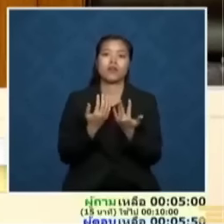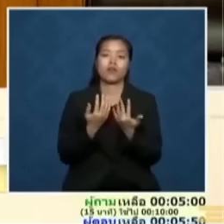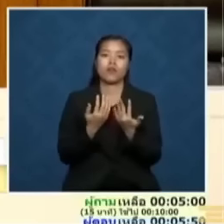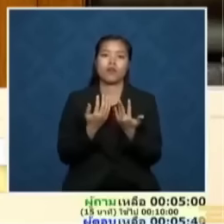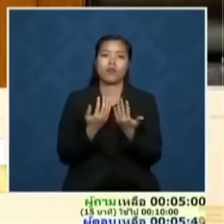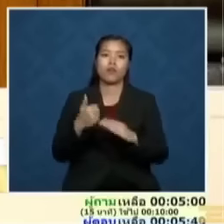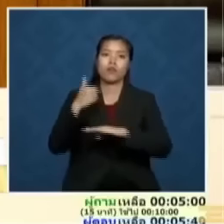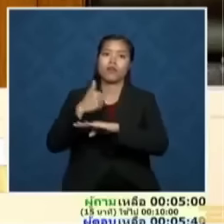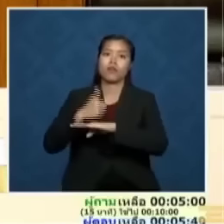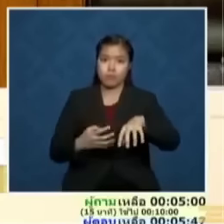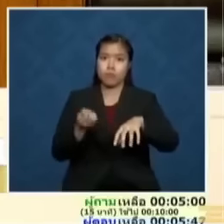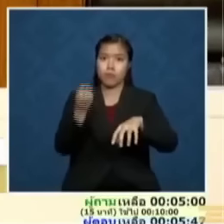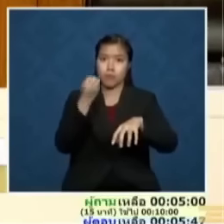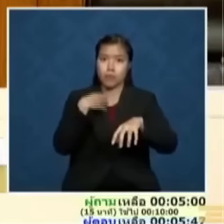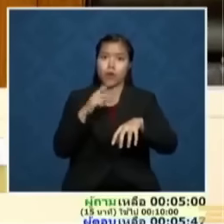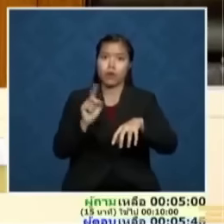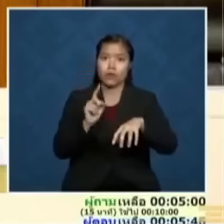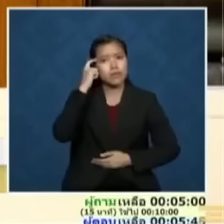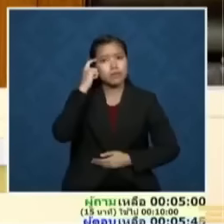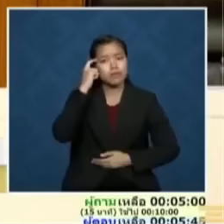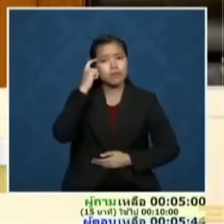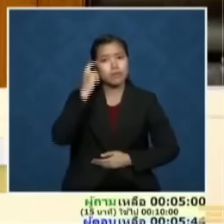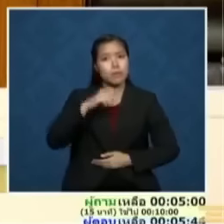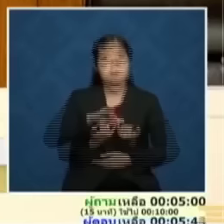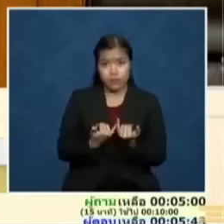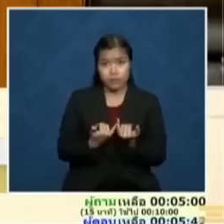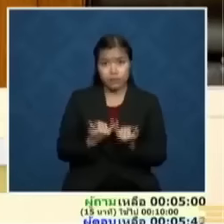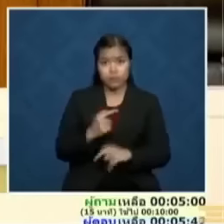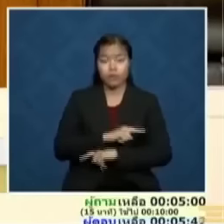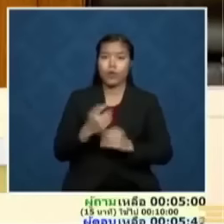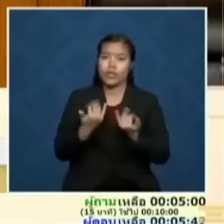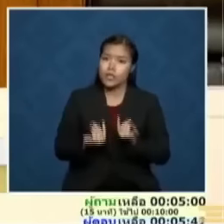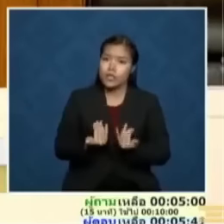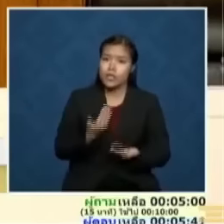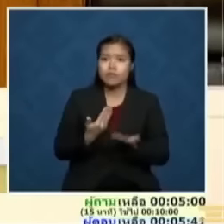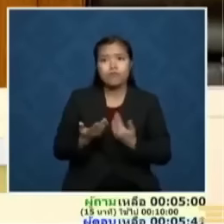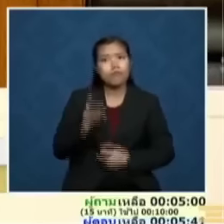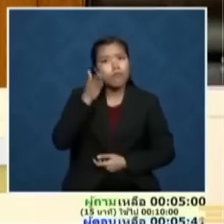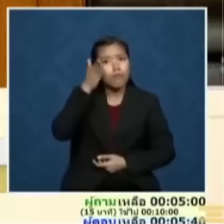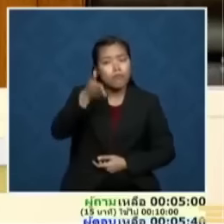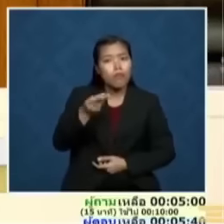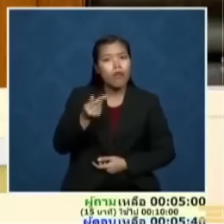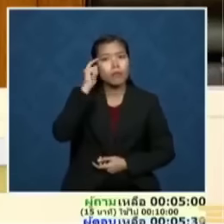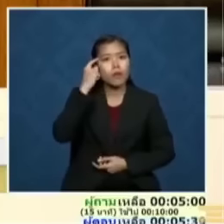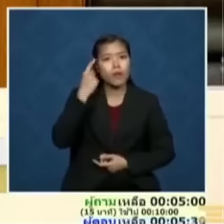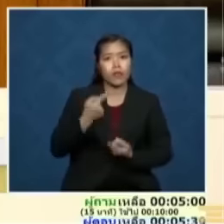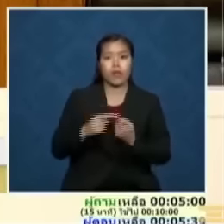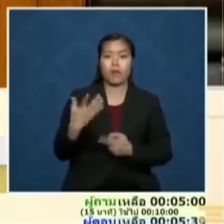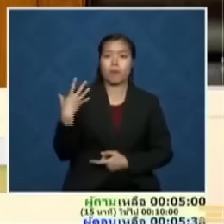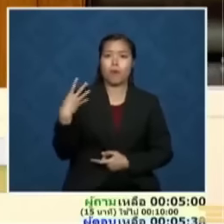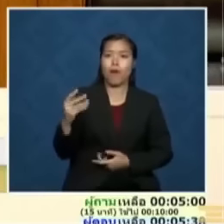่ค่ะ เนื่องจากว่าคนที่ถูกพาดพิงเนี่ยไม่ได้อยู่ในที่ประชุมก็คือรัฐบาลพลเอกประยุทธ์จันทร์โอช